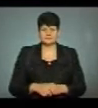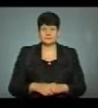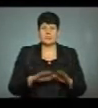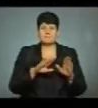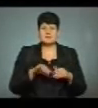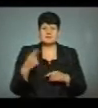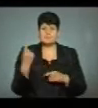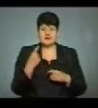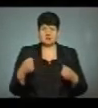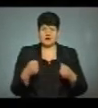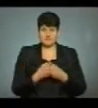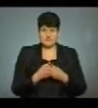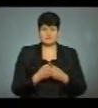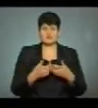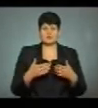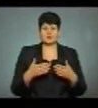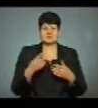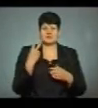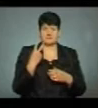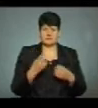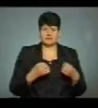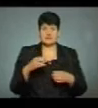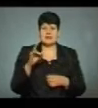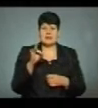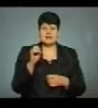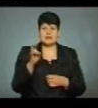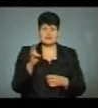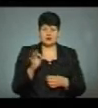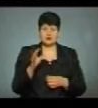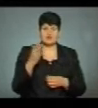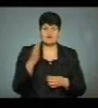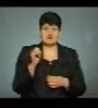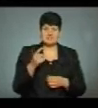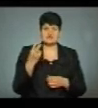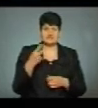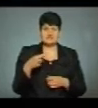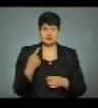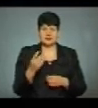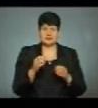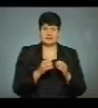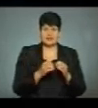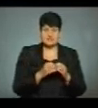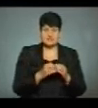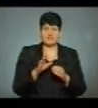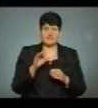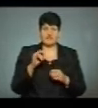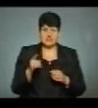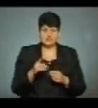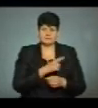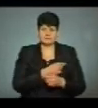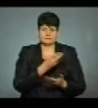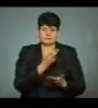Після першої аварії зіткнулися ці два автомобілі – «Рено Трафік» і ВАЗ-2110. Водій автомобіля ВАЗ травмувався, його